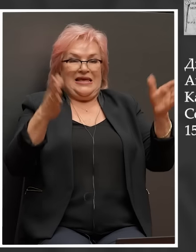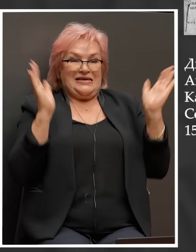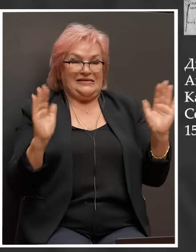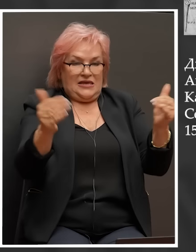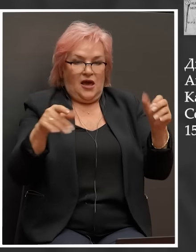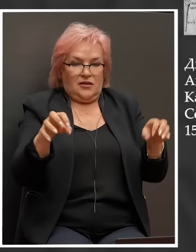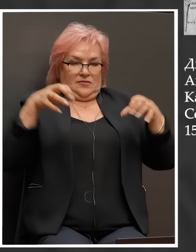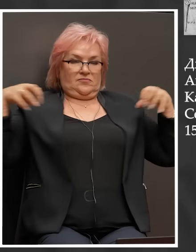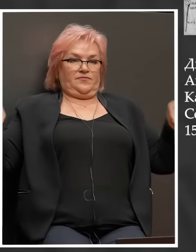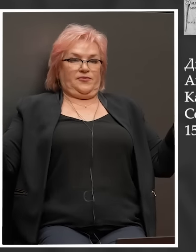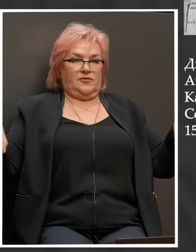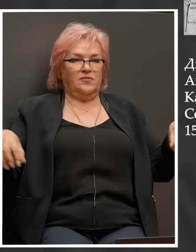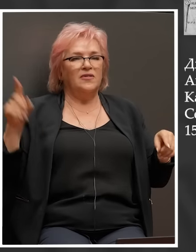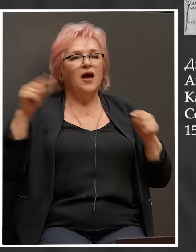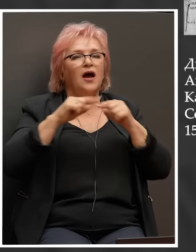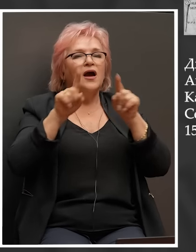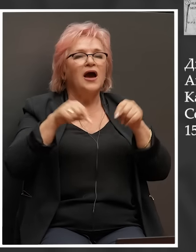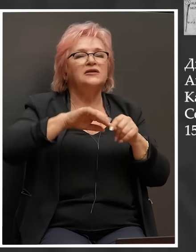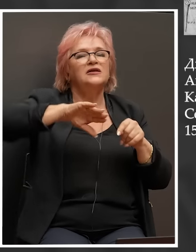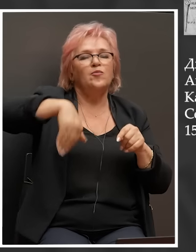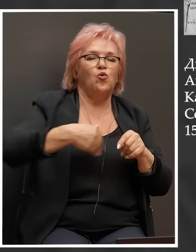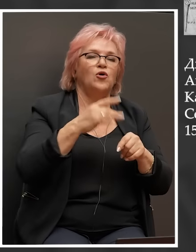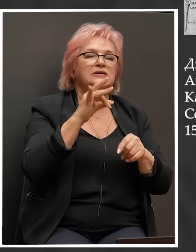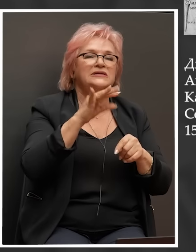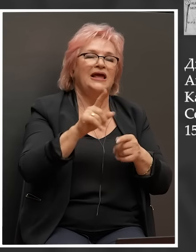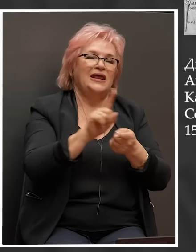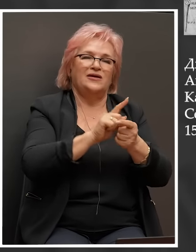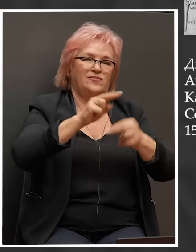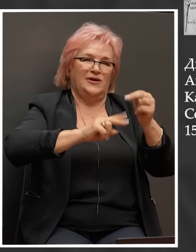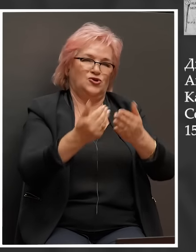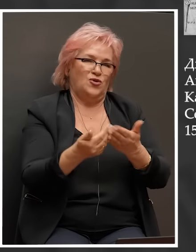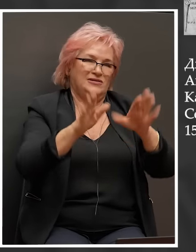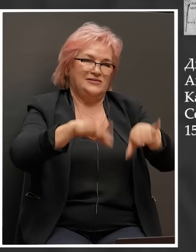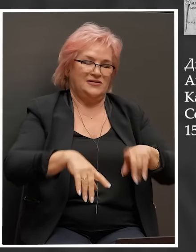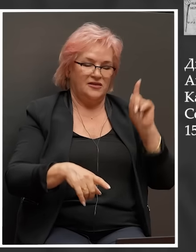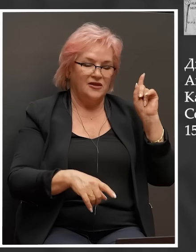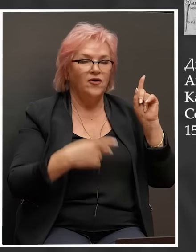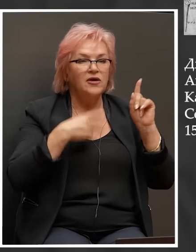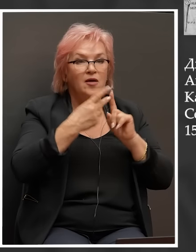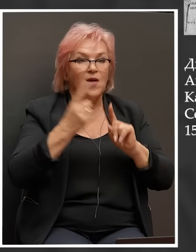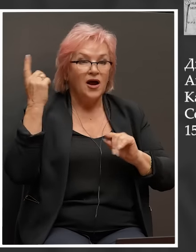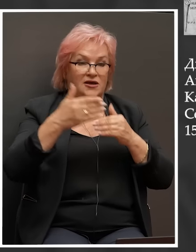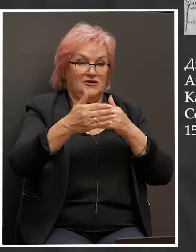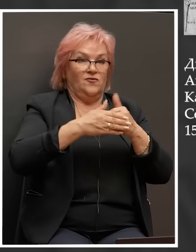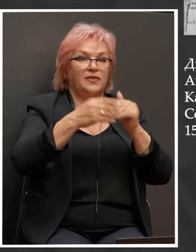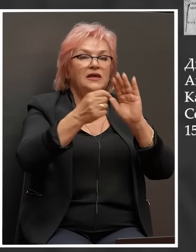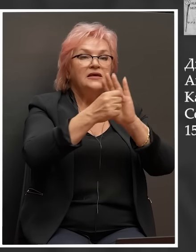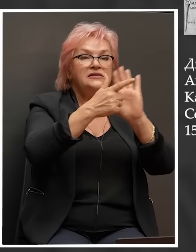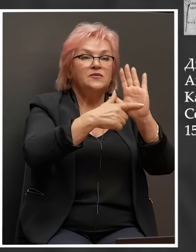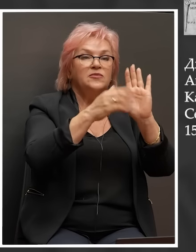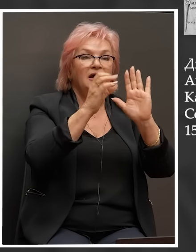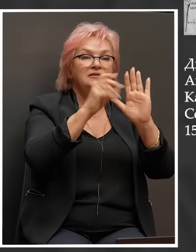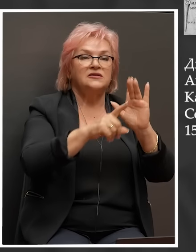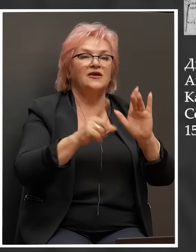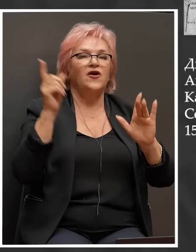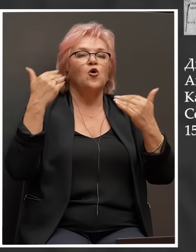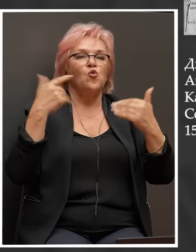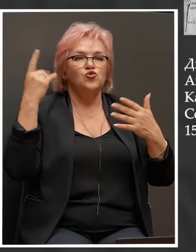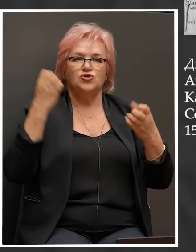эта картинка поздняя, эта картинка уже после того, как Рим был перестроен. Но я вам ее показываю, чтобы вы понимали, что вот к 17 веку эта система